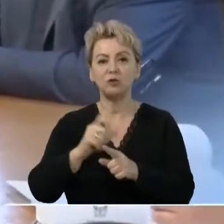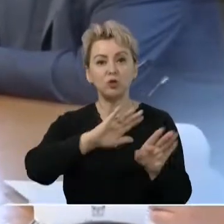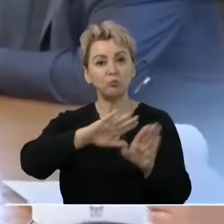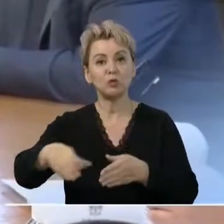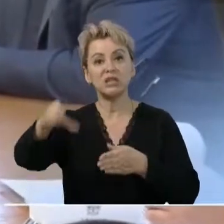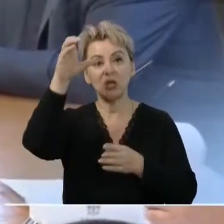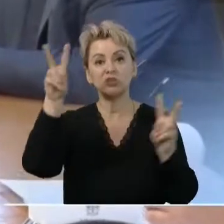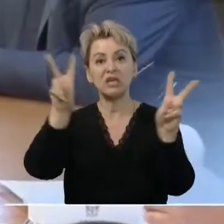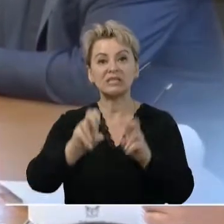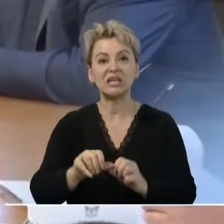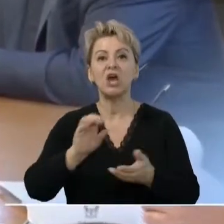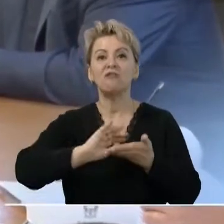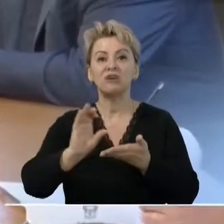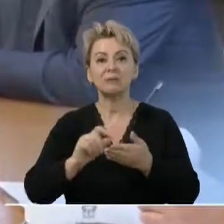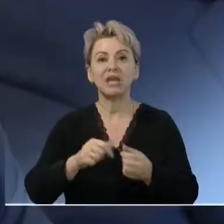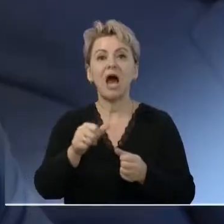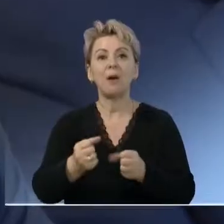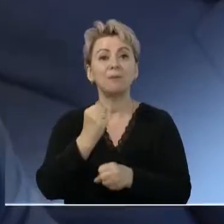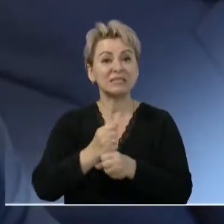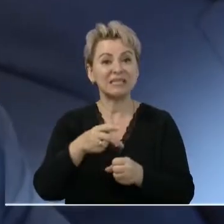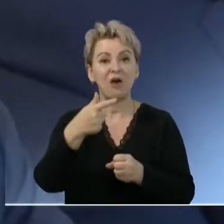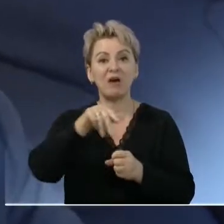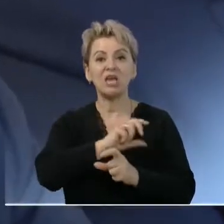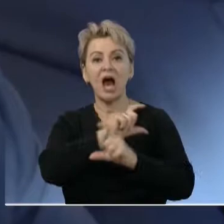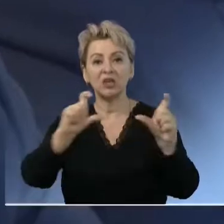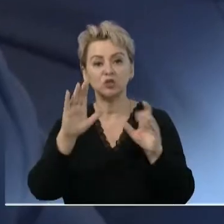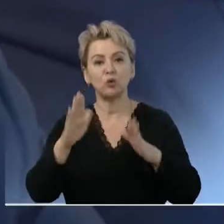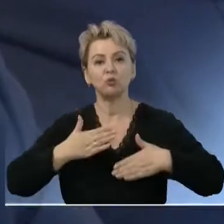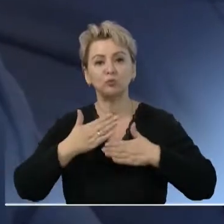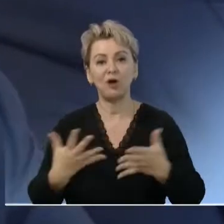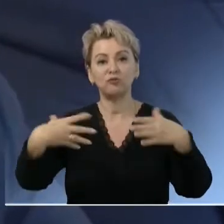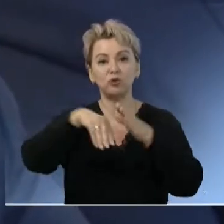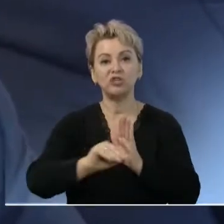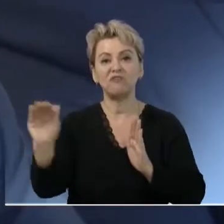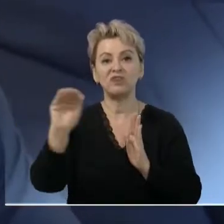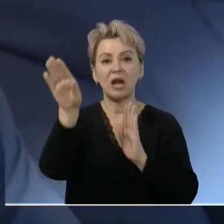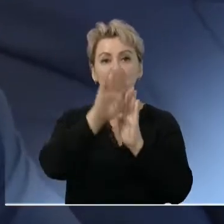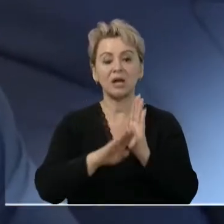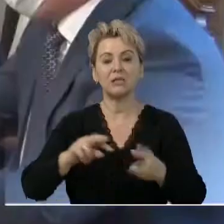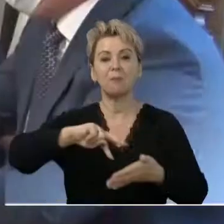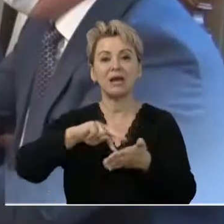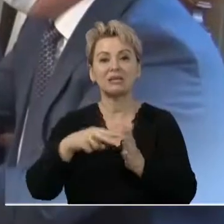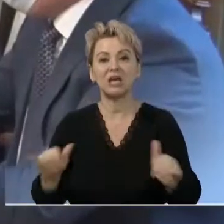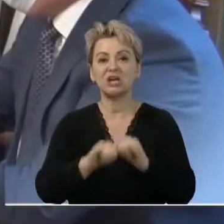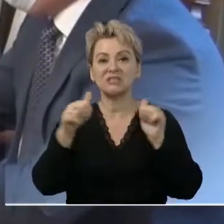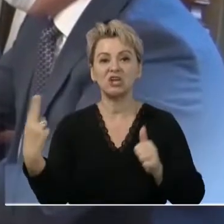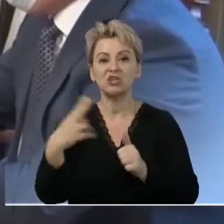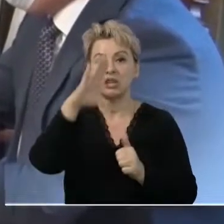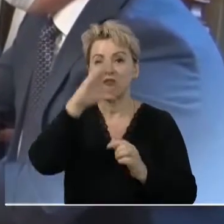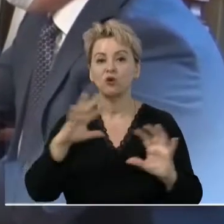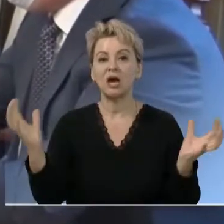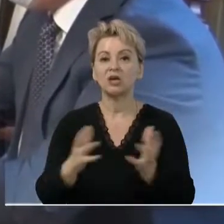после научных исследований и выработки обоснования, агентство будет содействовать включению в федеральные программы проектов развития